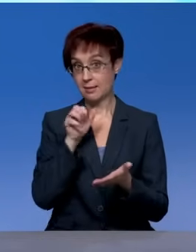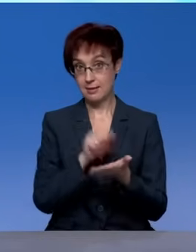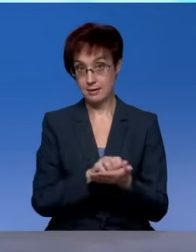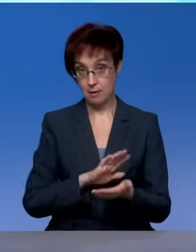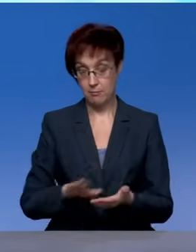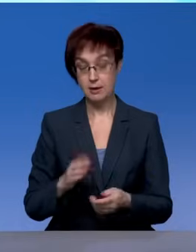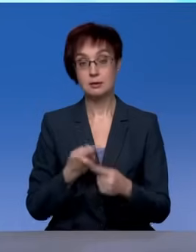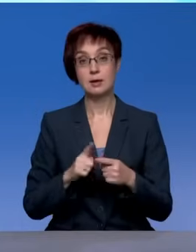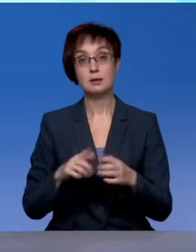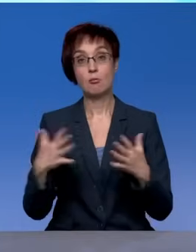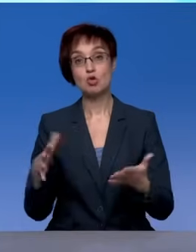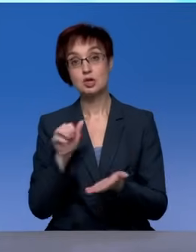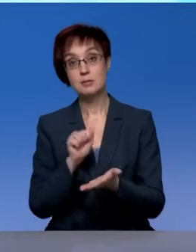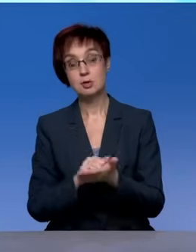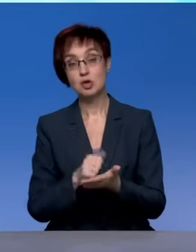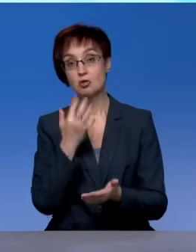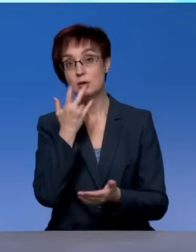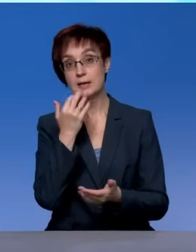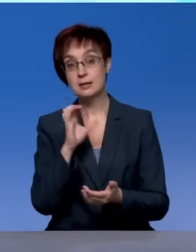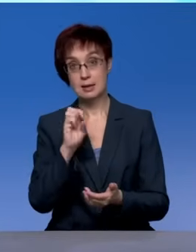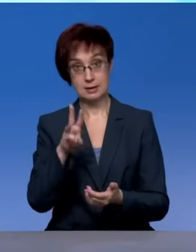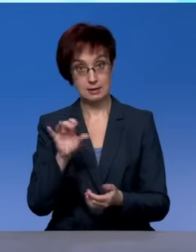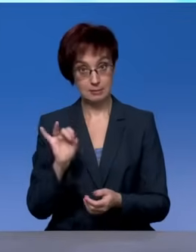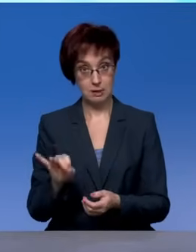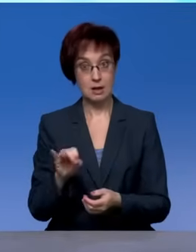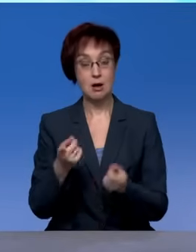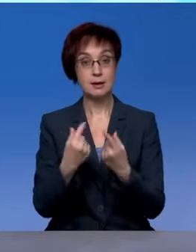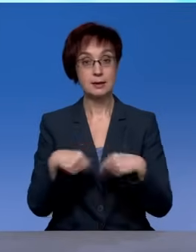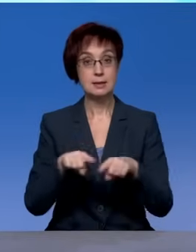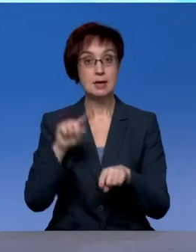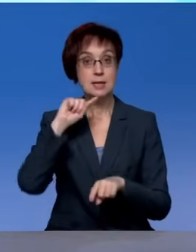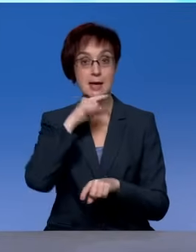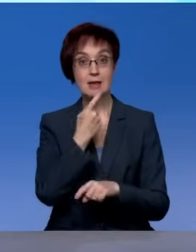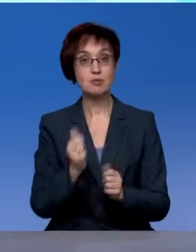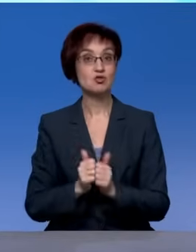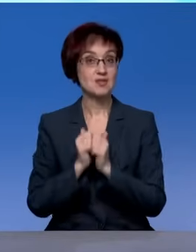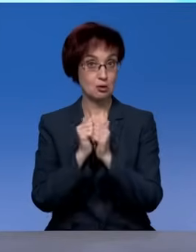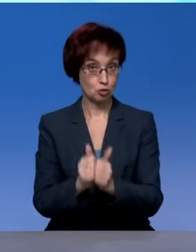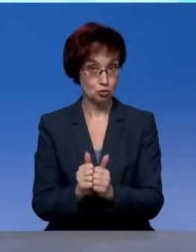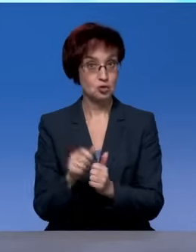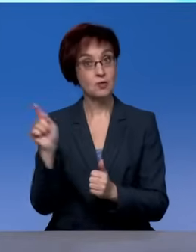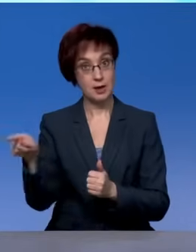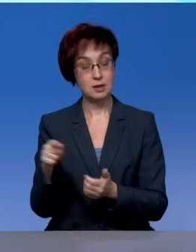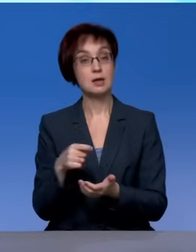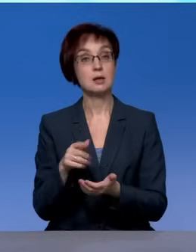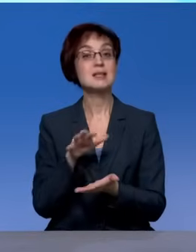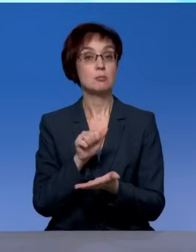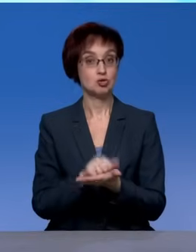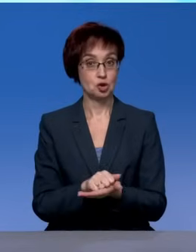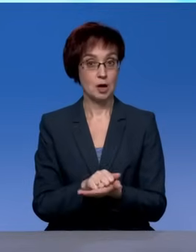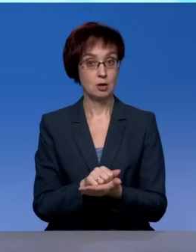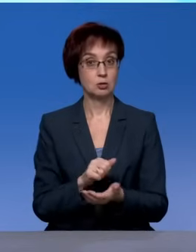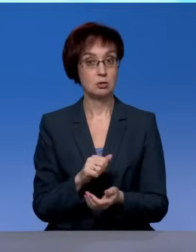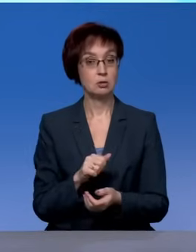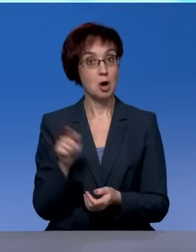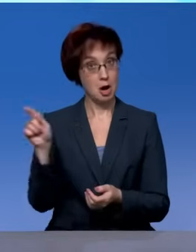это Организация экономического сотрудничества ОЭСР также подмечает, если говорить про ее неангажированные части. То есть они что-то хорошее про